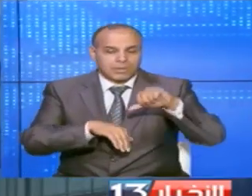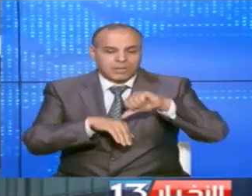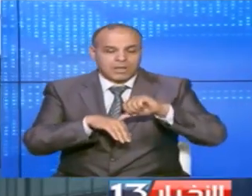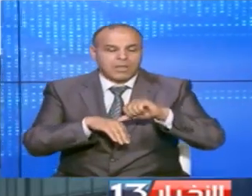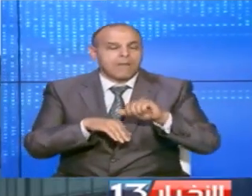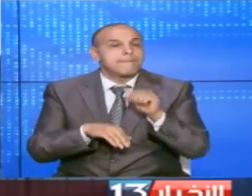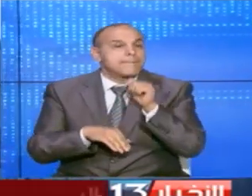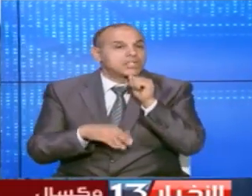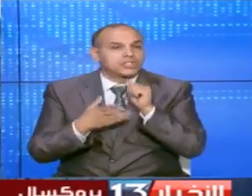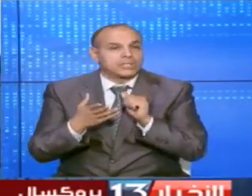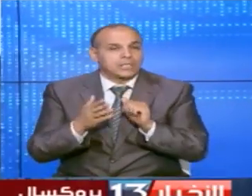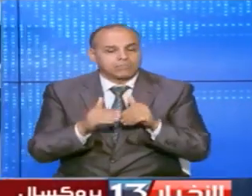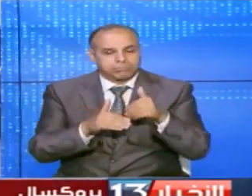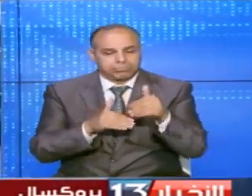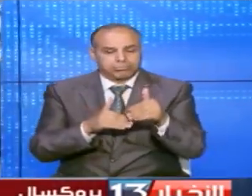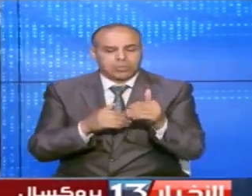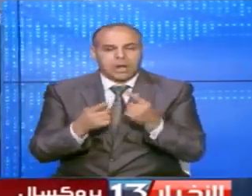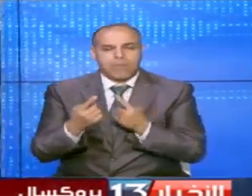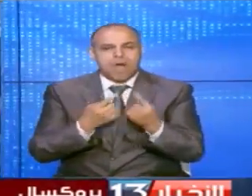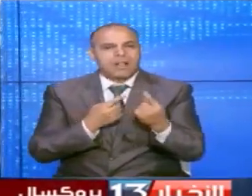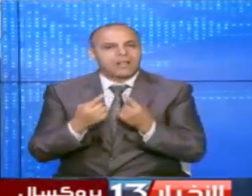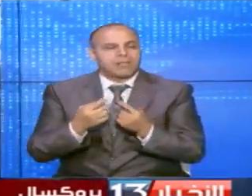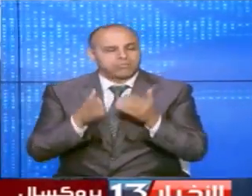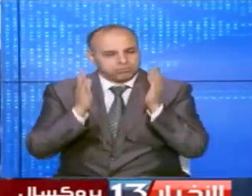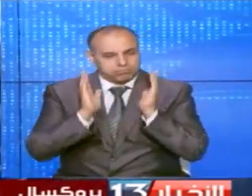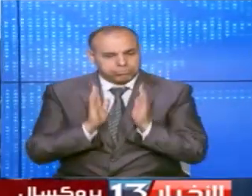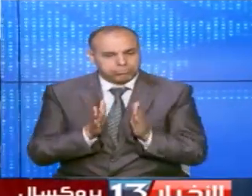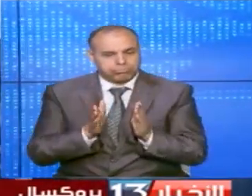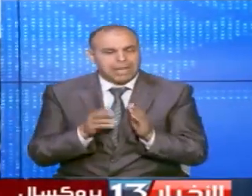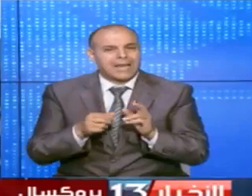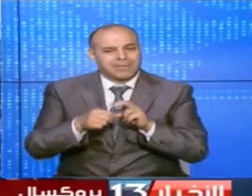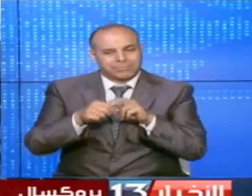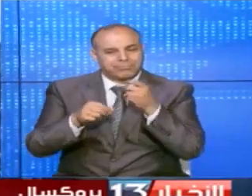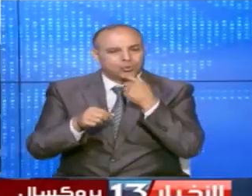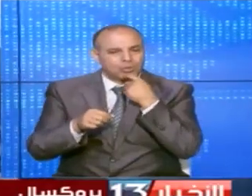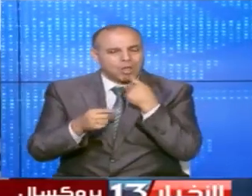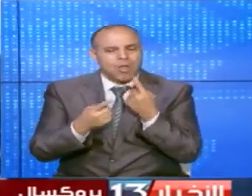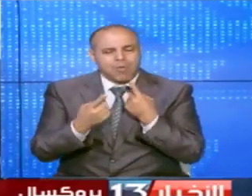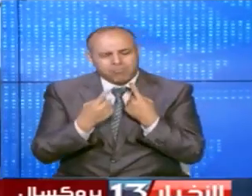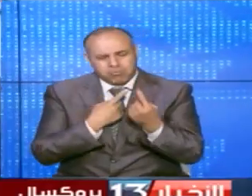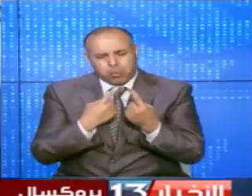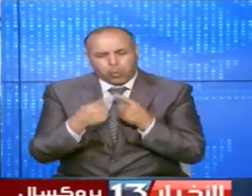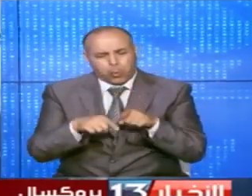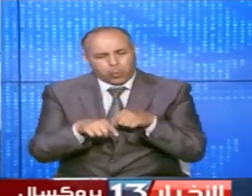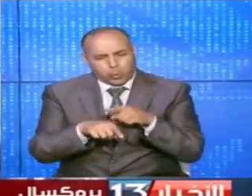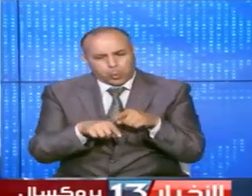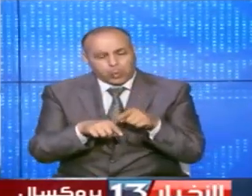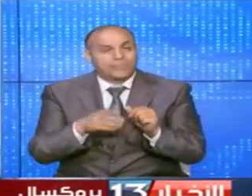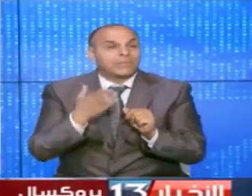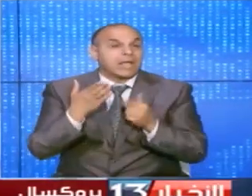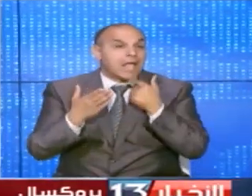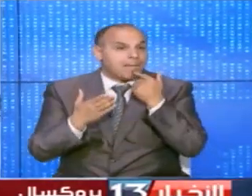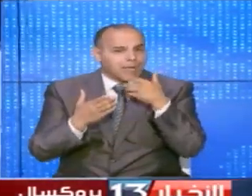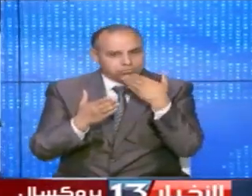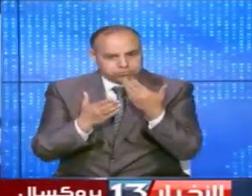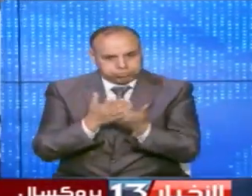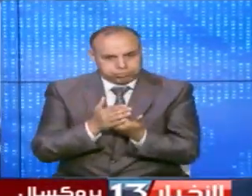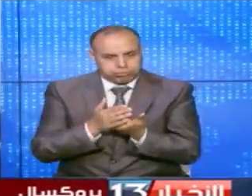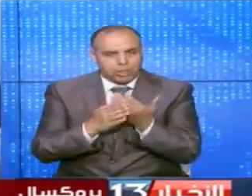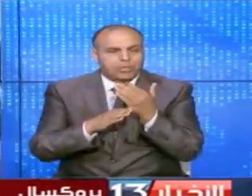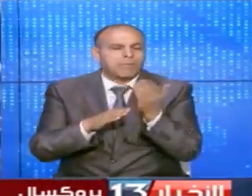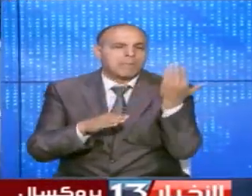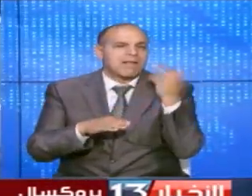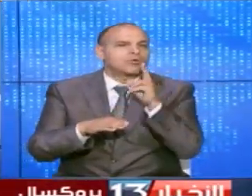بروكسيل استانفت اليوم محادثات حاسمه حول بيكيت بعد سلسله من المفاوضات المطوله توصلت الى منتصف